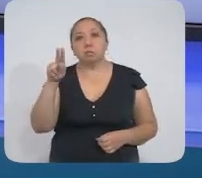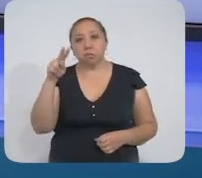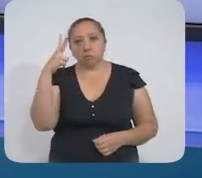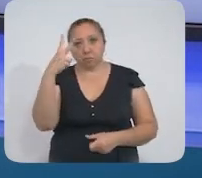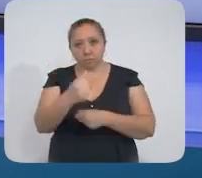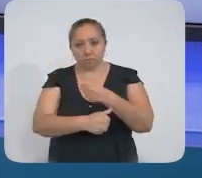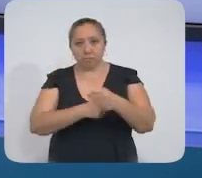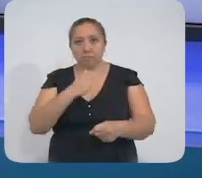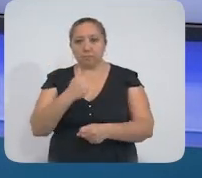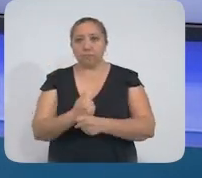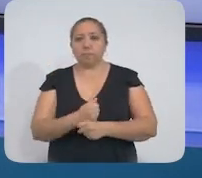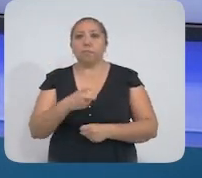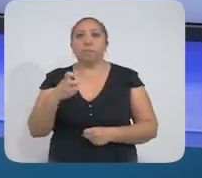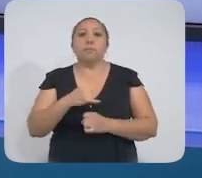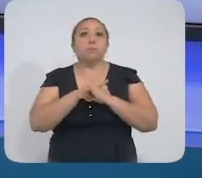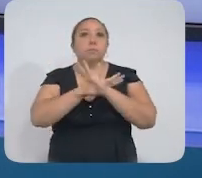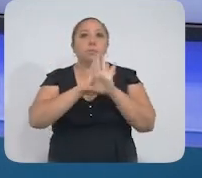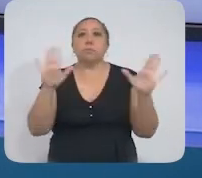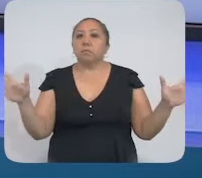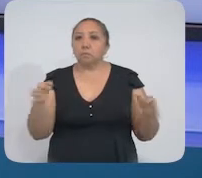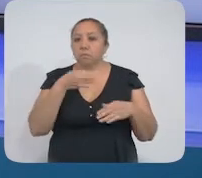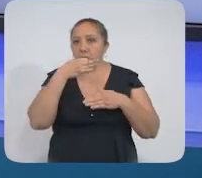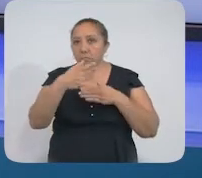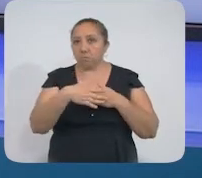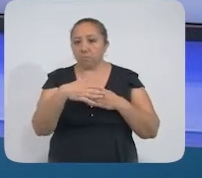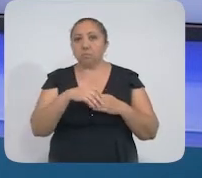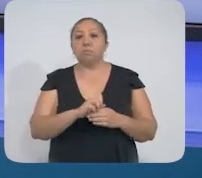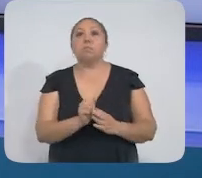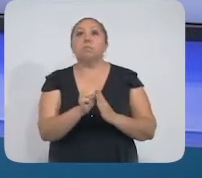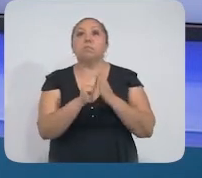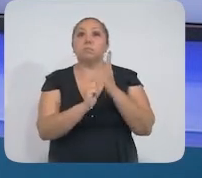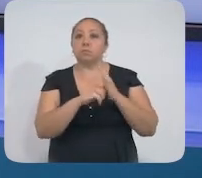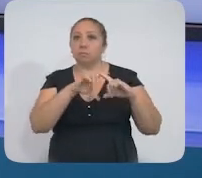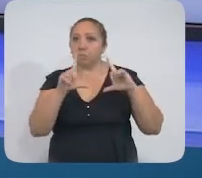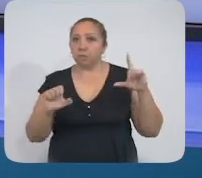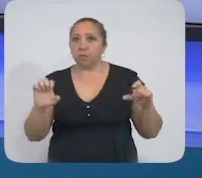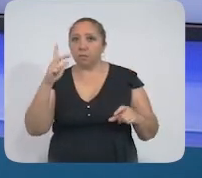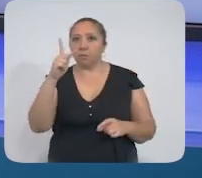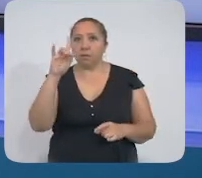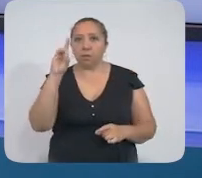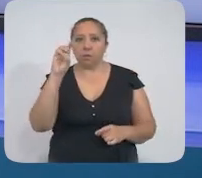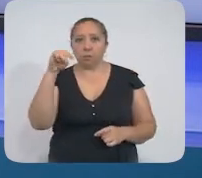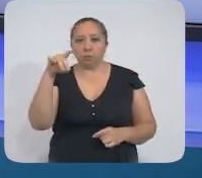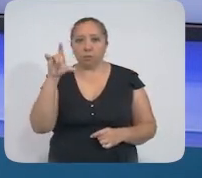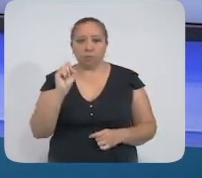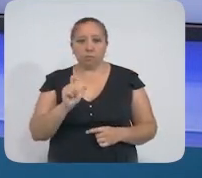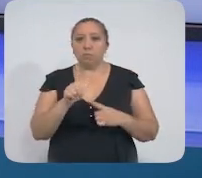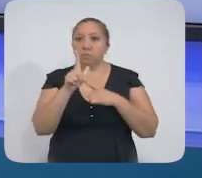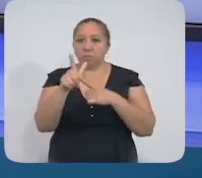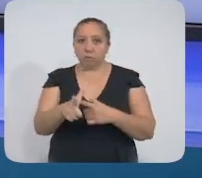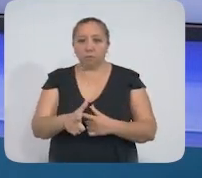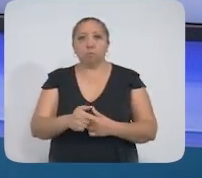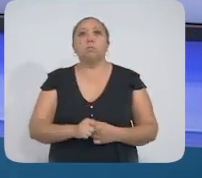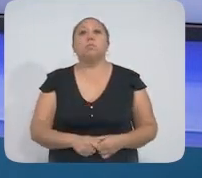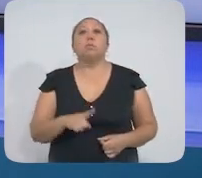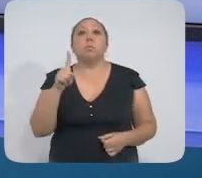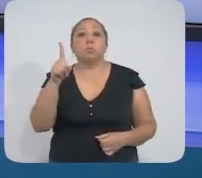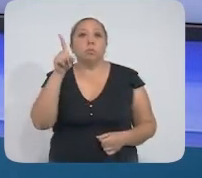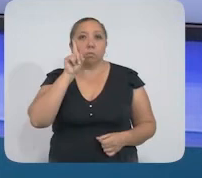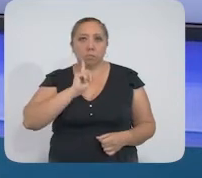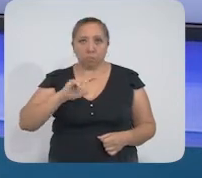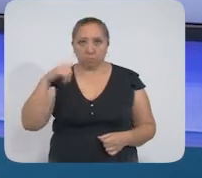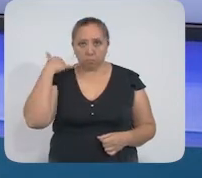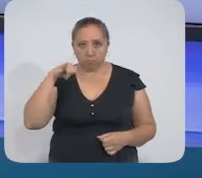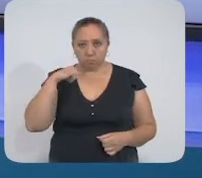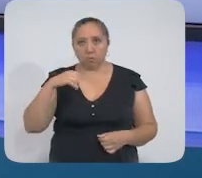akuk, kapishani, wachi, yete lumpel pañuelo, eshtu un lalale. Wako hane che maho utawotoch, besan, ma ubing maki